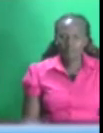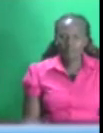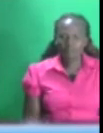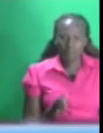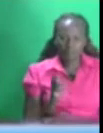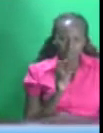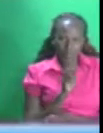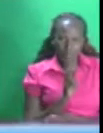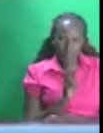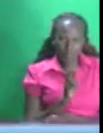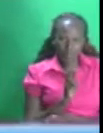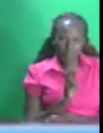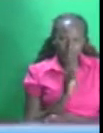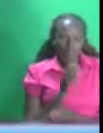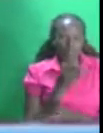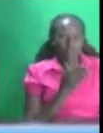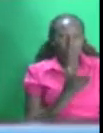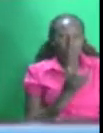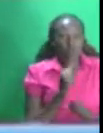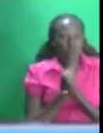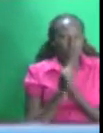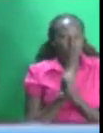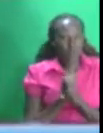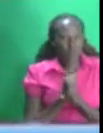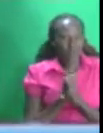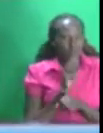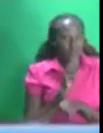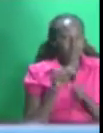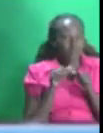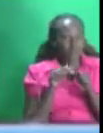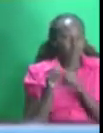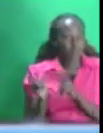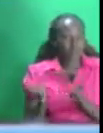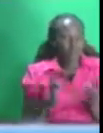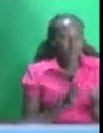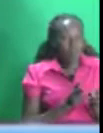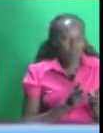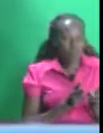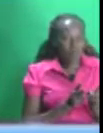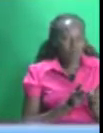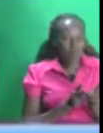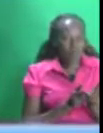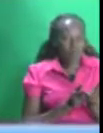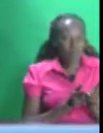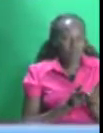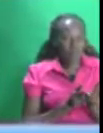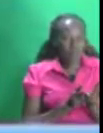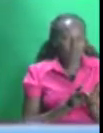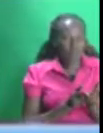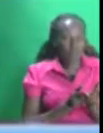Mtazamaji, ukiangalia hapa kazi inaonekana kuendelea kama kawaida.